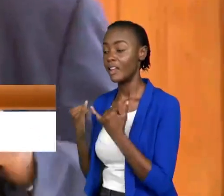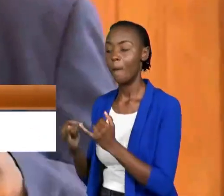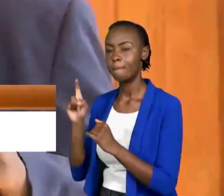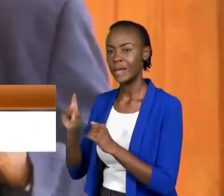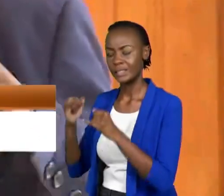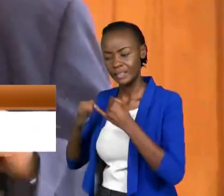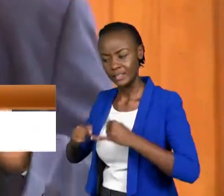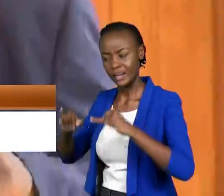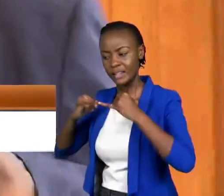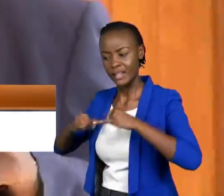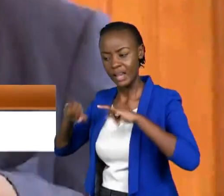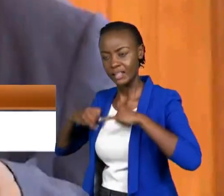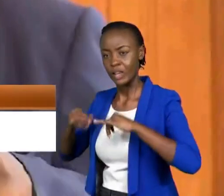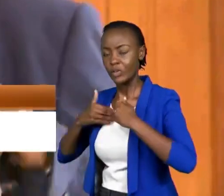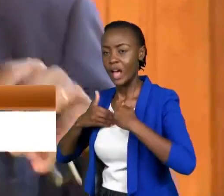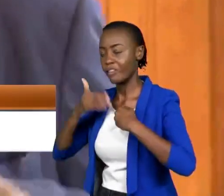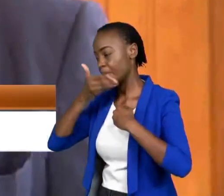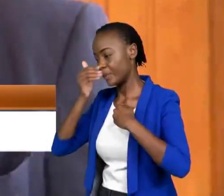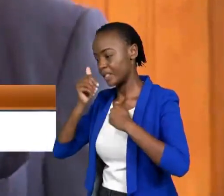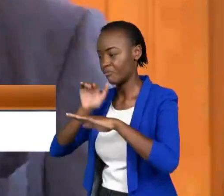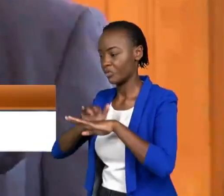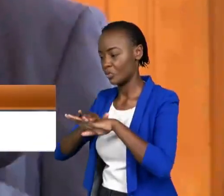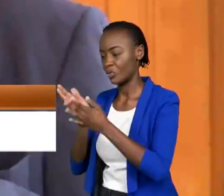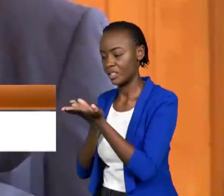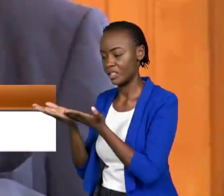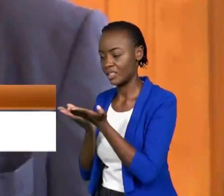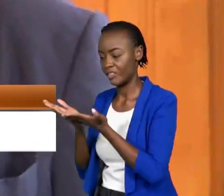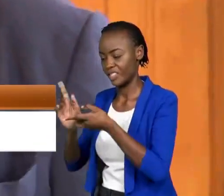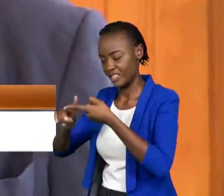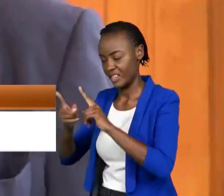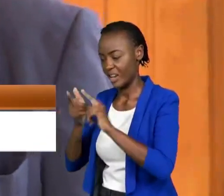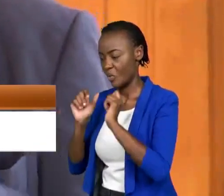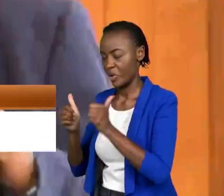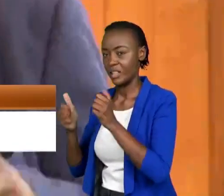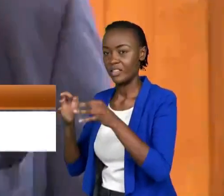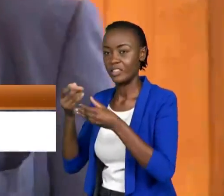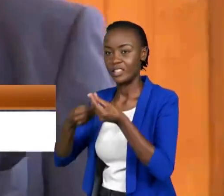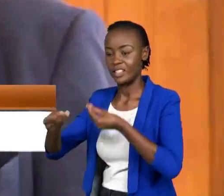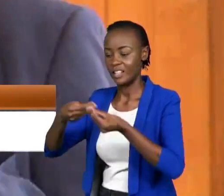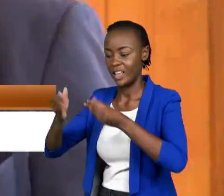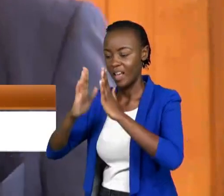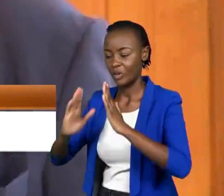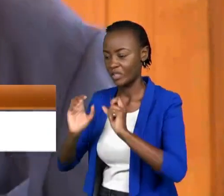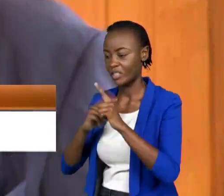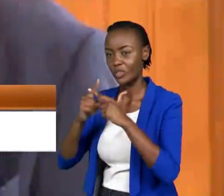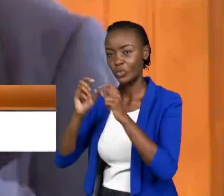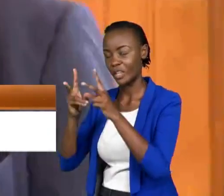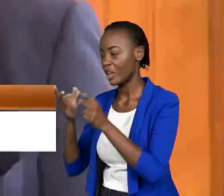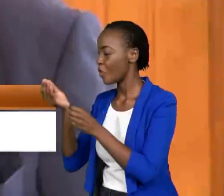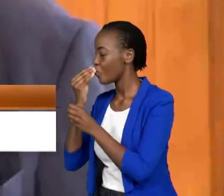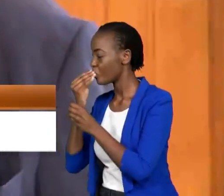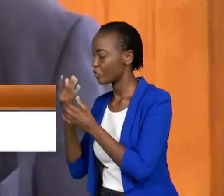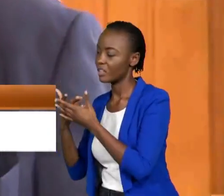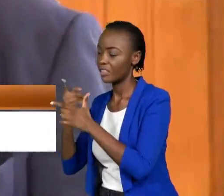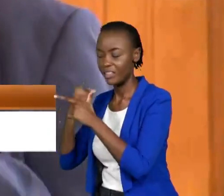juhudi tuhakikishe kwamba our services are also up to the standard. Kwa hivyo kama ni kuuza nyumba, nyumba tutauza. Kama ni kuuza vyakula, vyakula